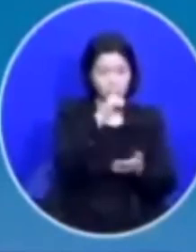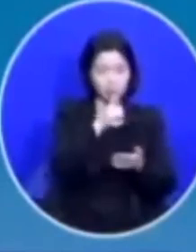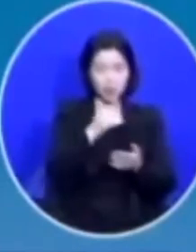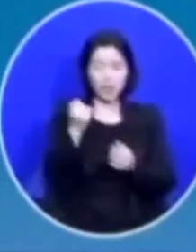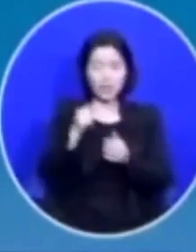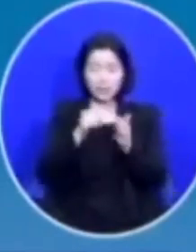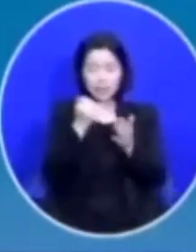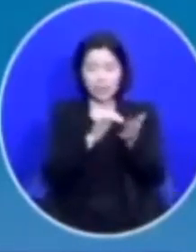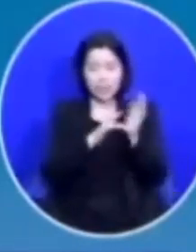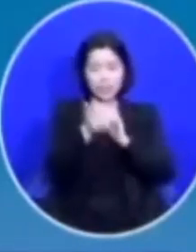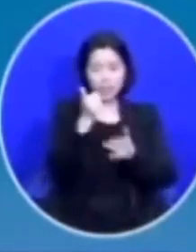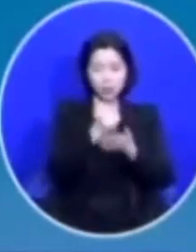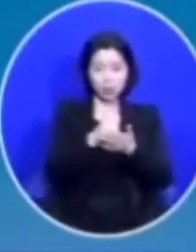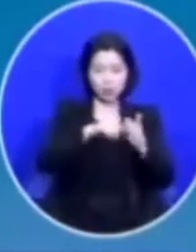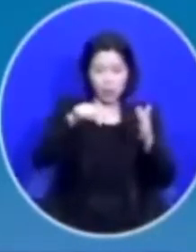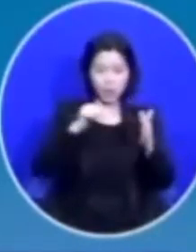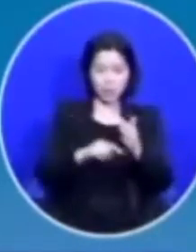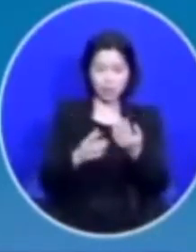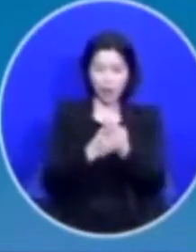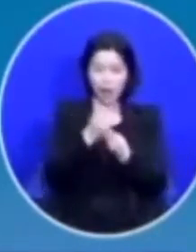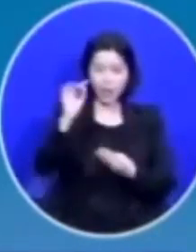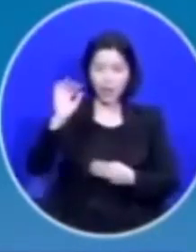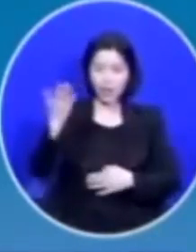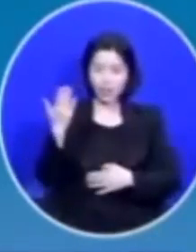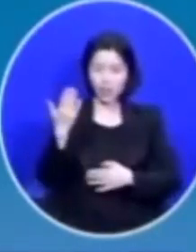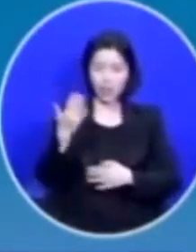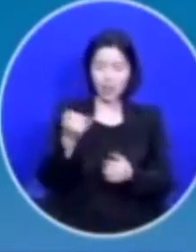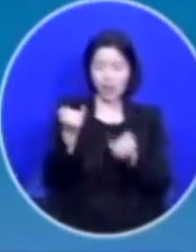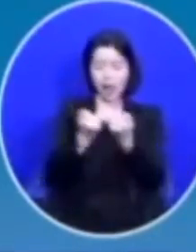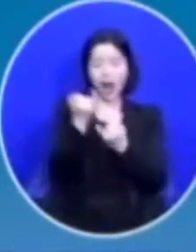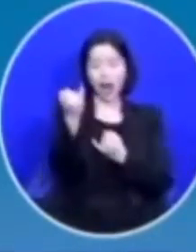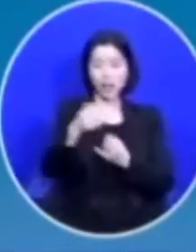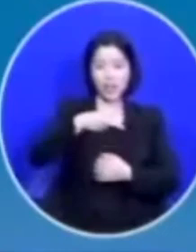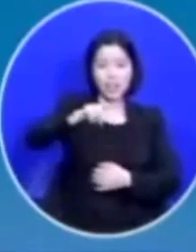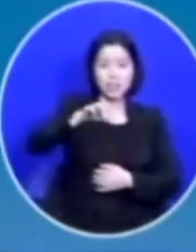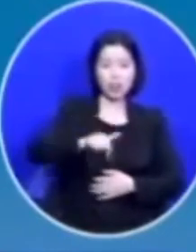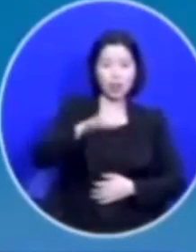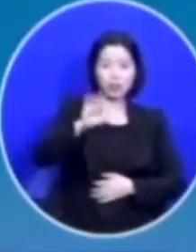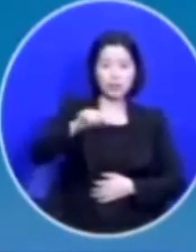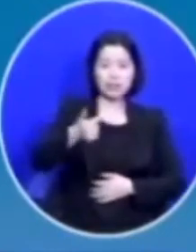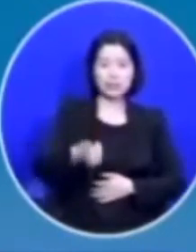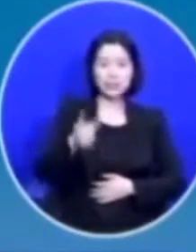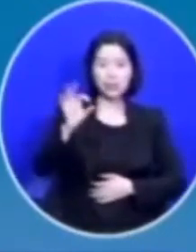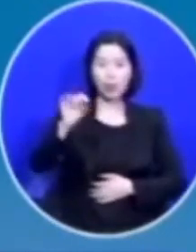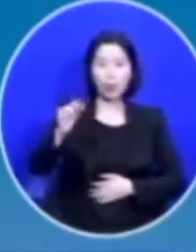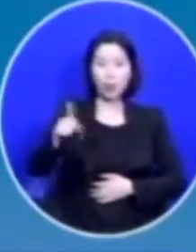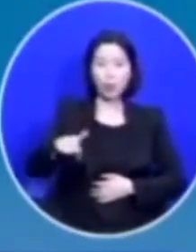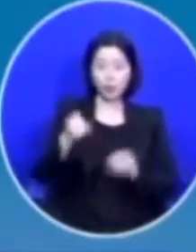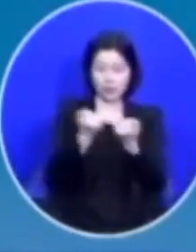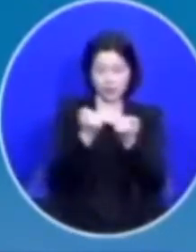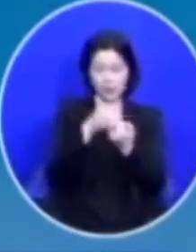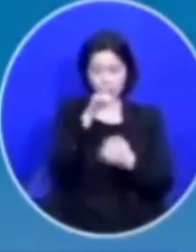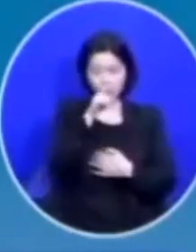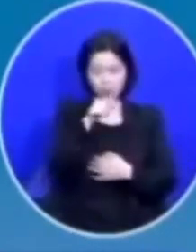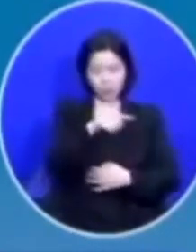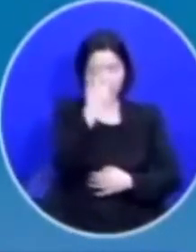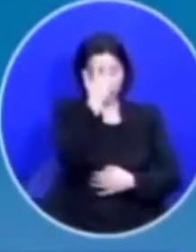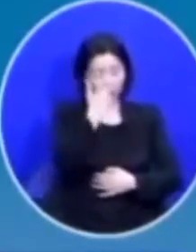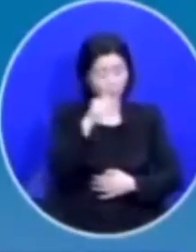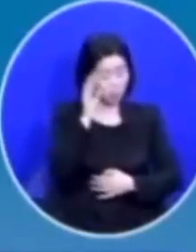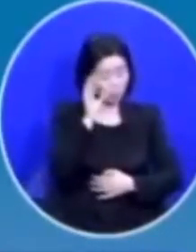예수님 안에서 하나가 된 아내 석은 옥 여사가 있었어요 그는 앞을 보지 못함